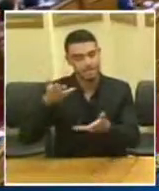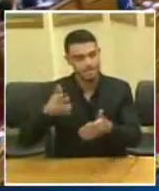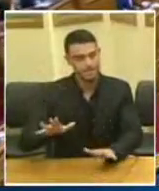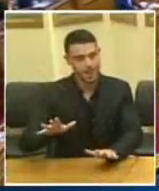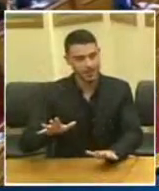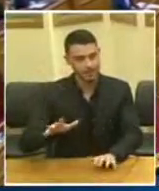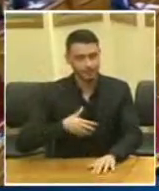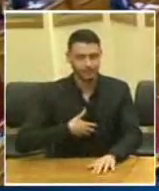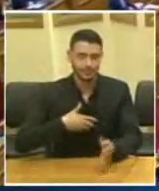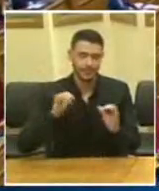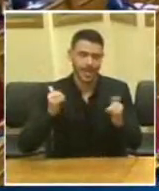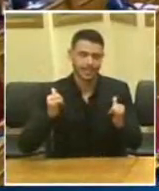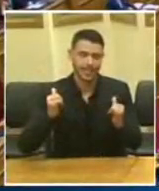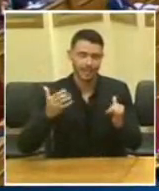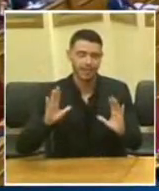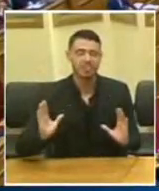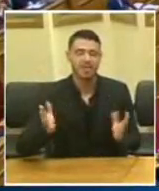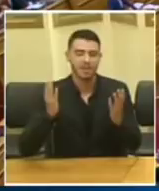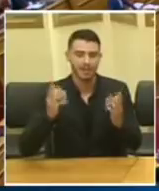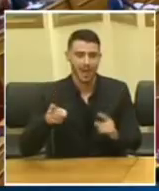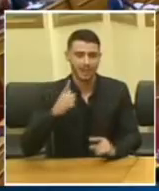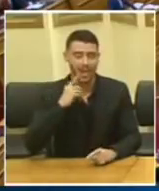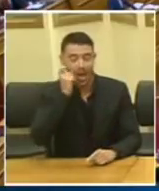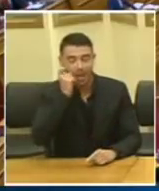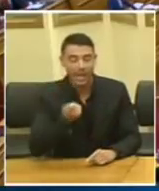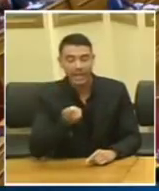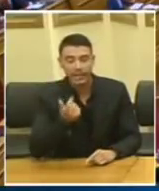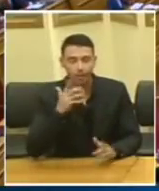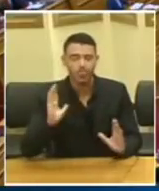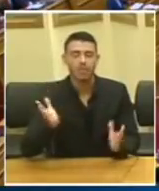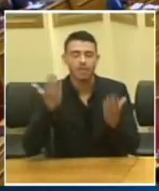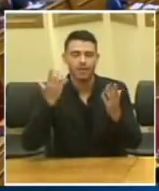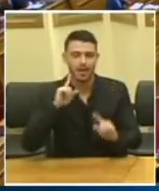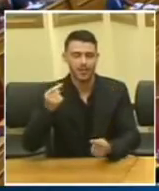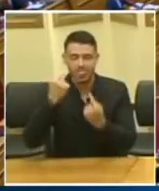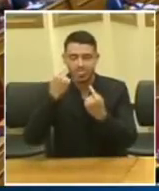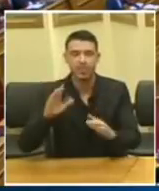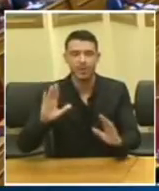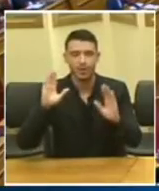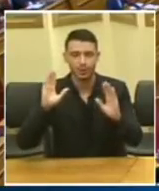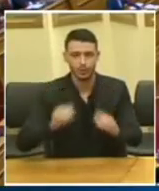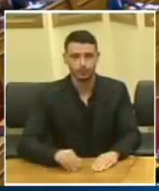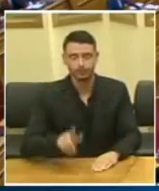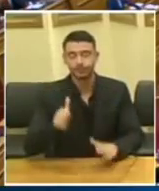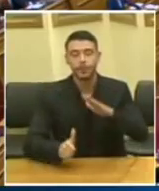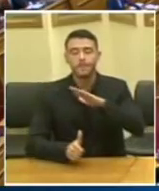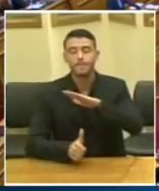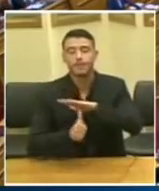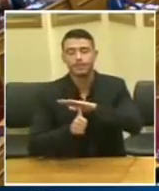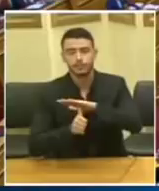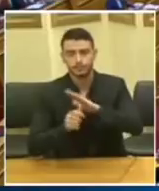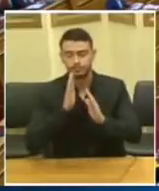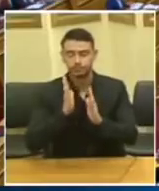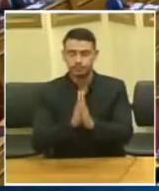Σκέφτομαι, δεν με πειράζει να κοιτάω το κινητό σας. Κύριε Πρωθυπουργέ, πριν συνεχίσετε, να παραδώσετε παρακαλώ αυτά τα έγγραφα. Θα έρθει προϊσταμένη